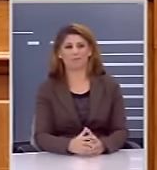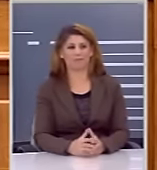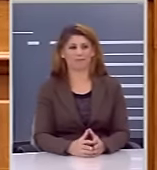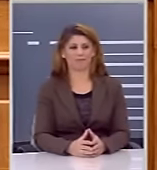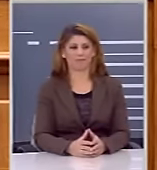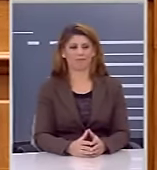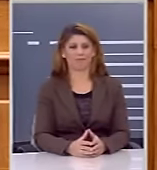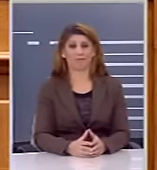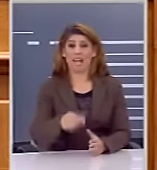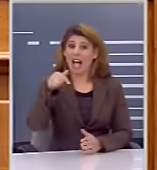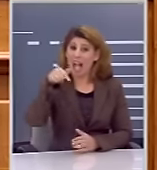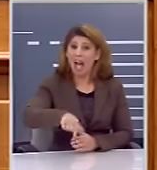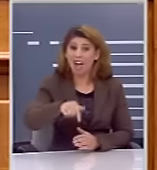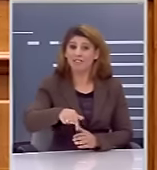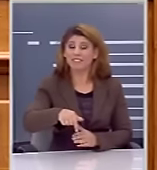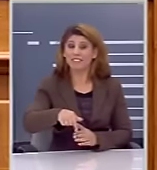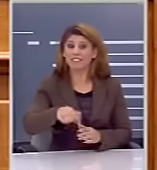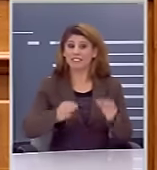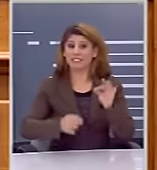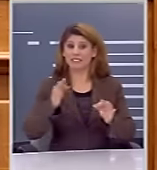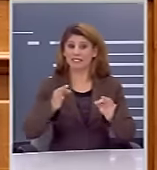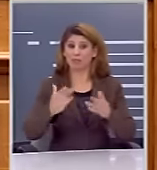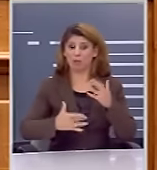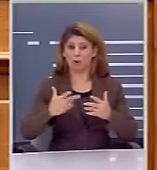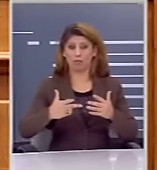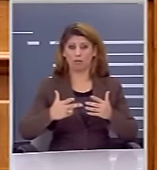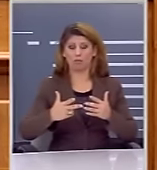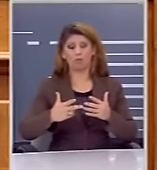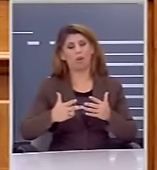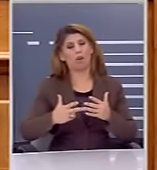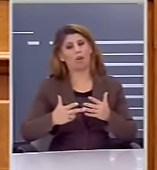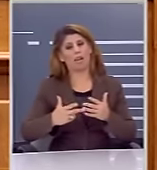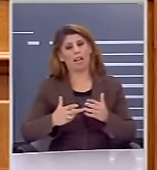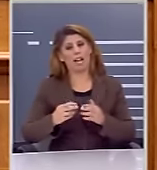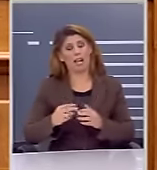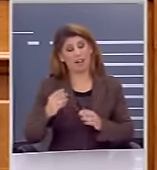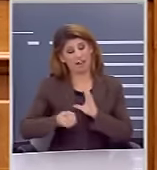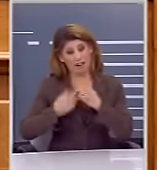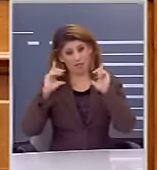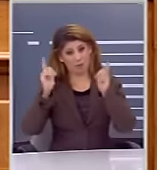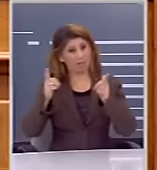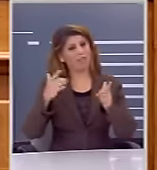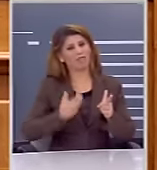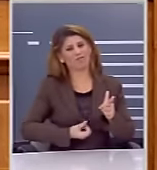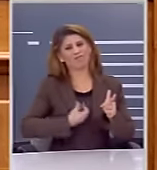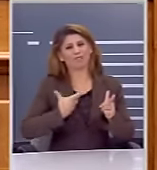σε αυτή τη ζήτηση του προϋπολογισμού η αξιωματική αντιπολίτευση προτιμά να είναι απούσα.